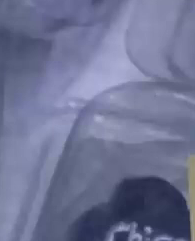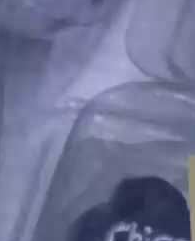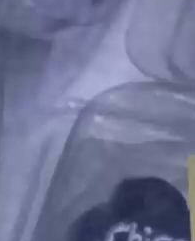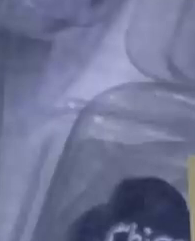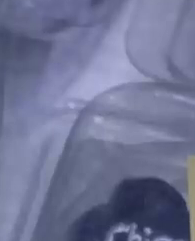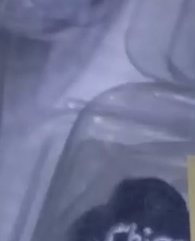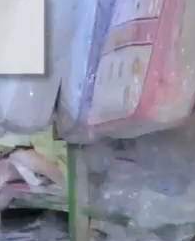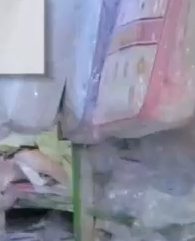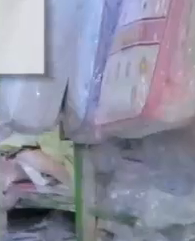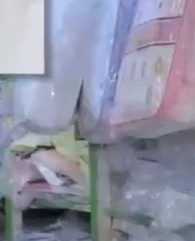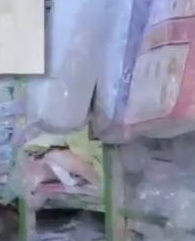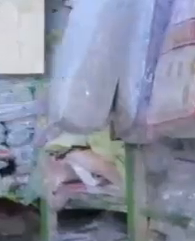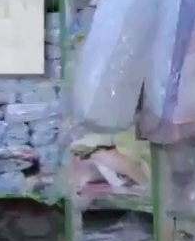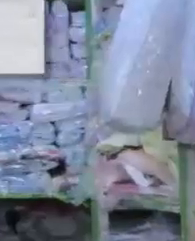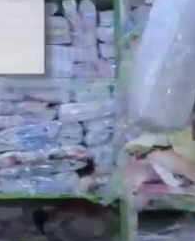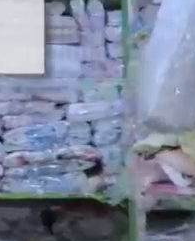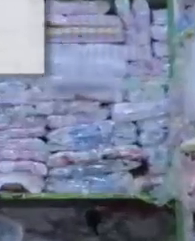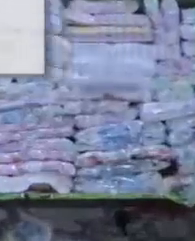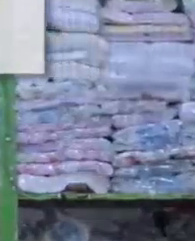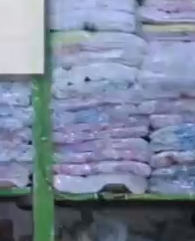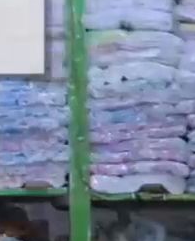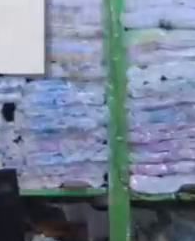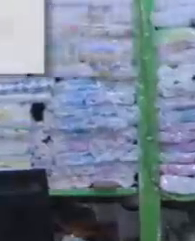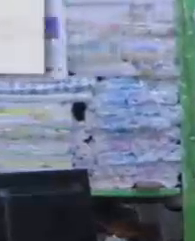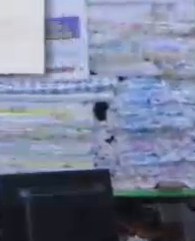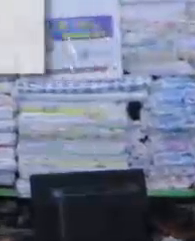kurangura uduhamagare kuri